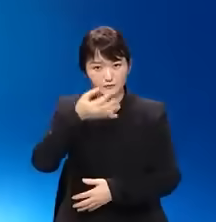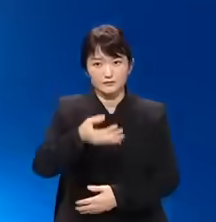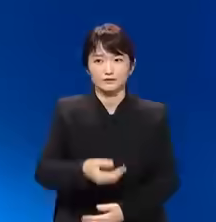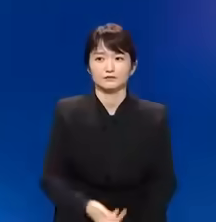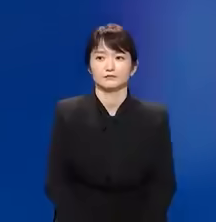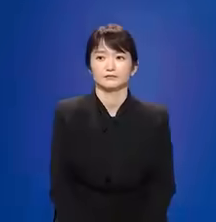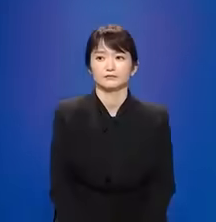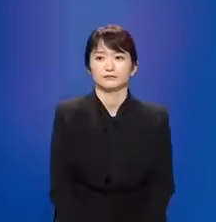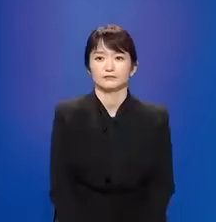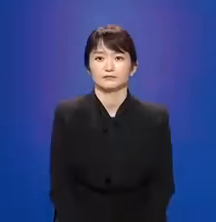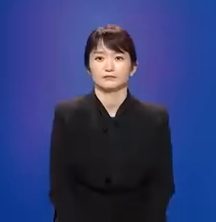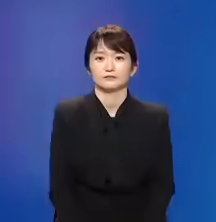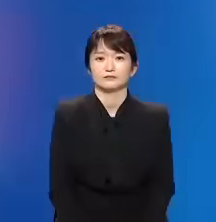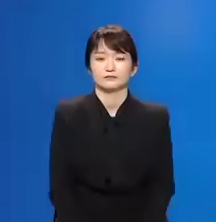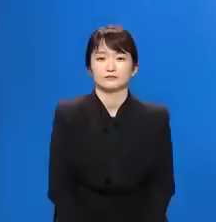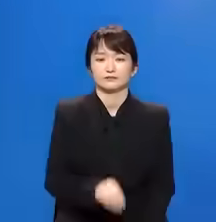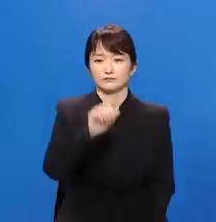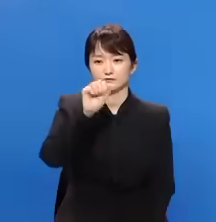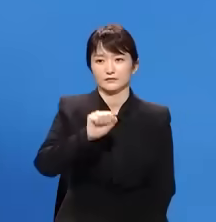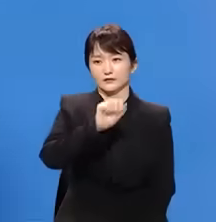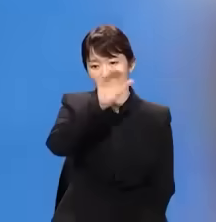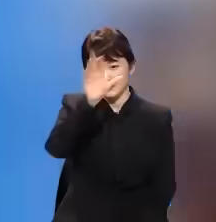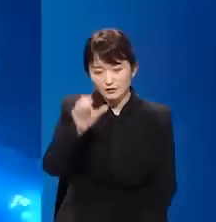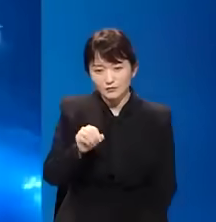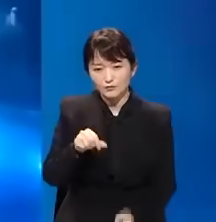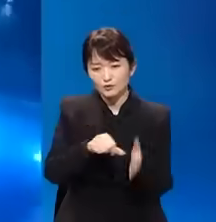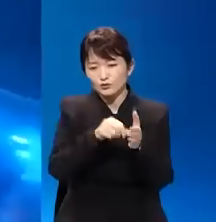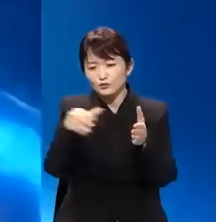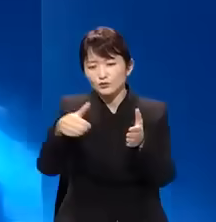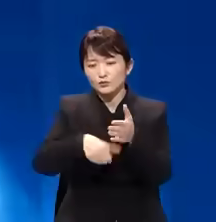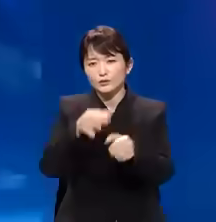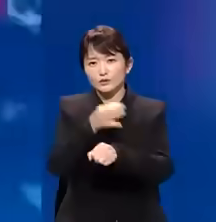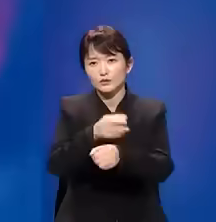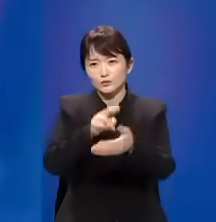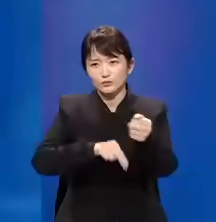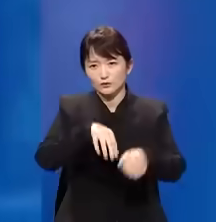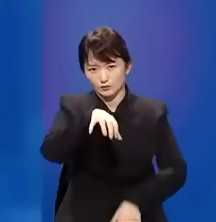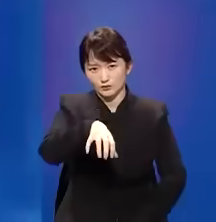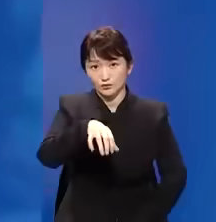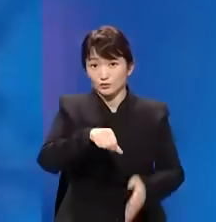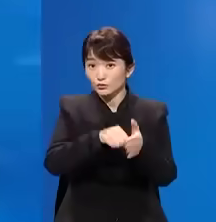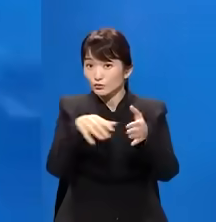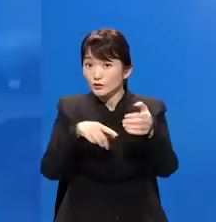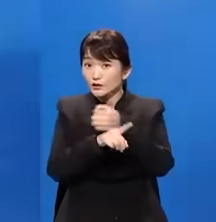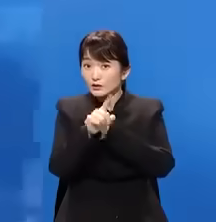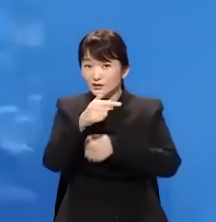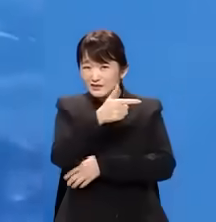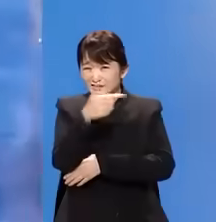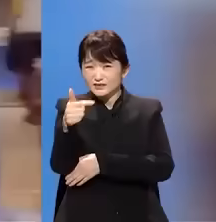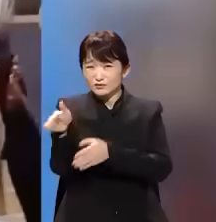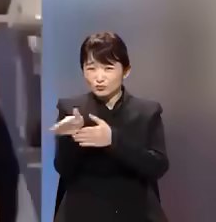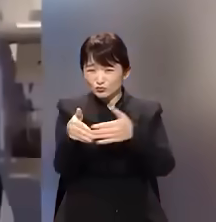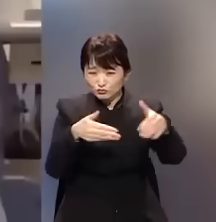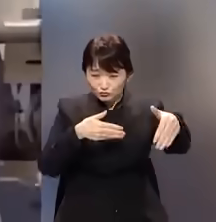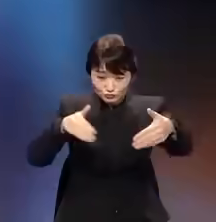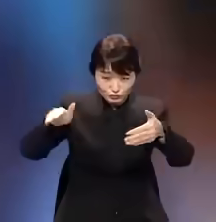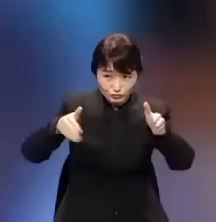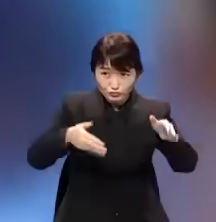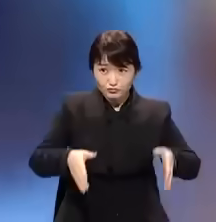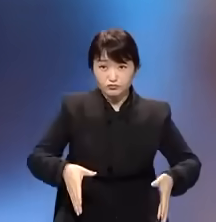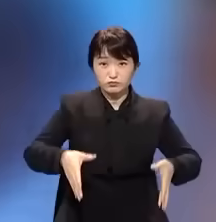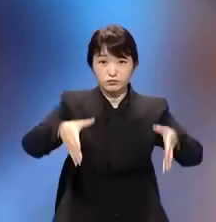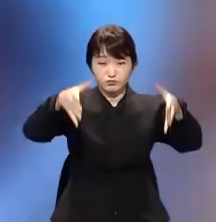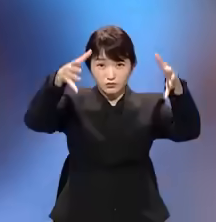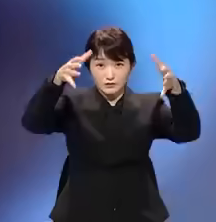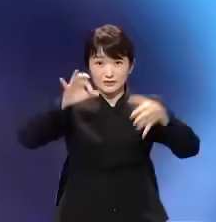보시죠네 남아공의 한 유명 쇼핑몰입니다 이곳이 유명한 이유 바로이 대형 수족관 때문입니다 무려